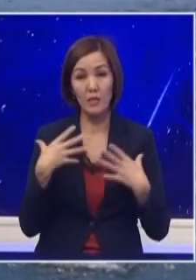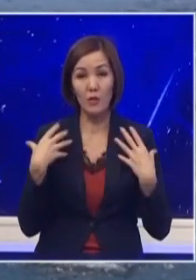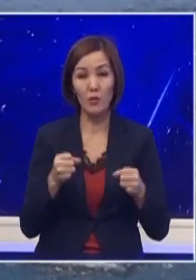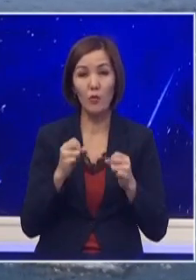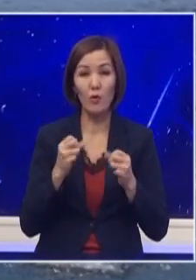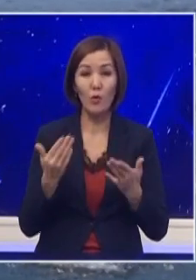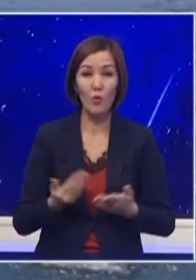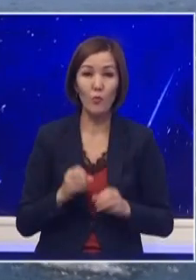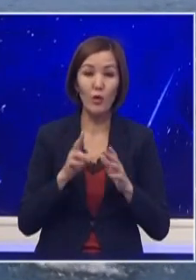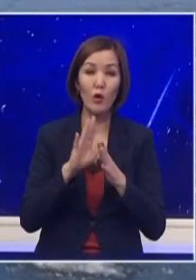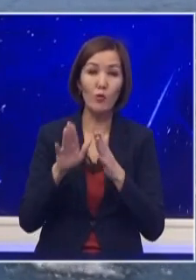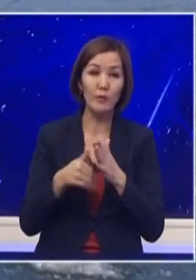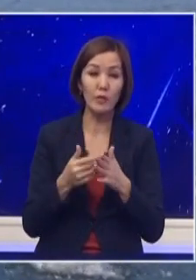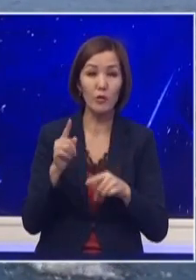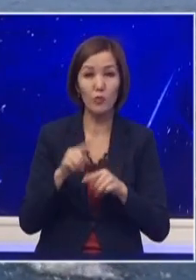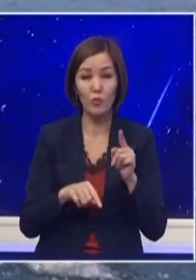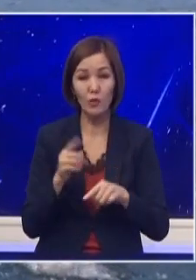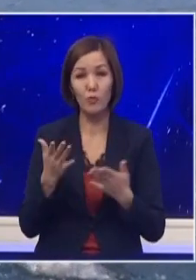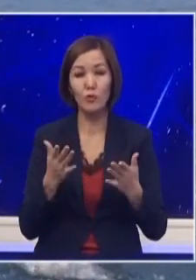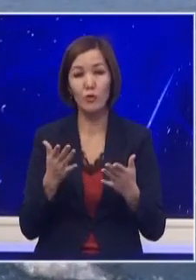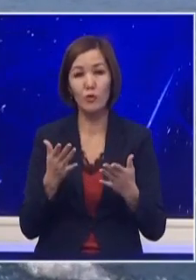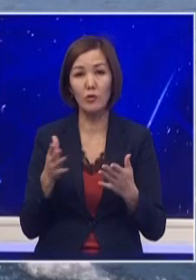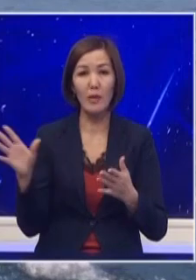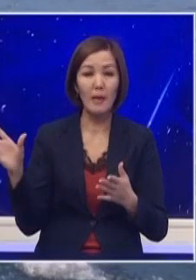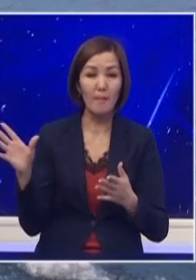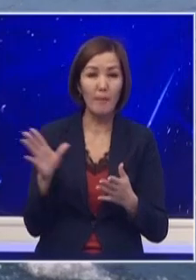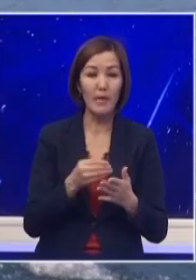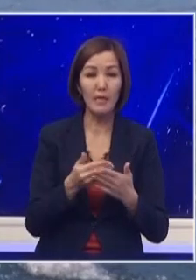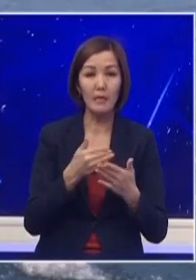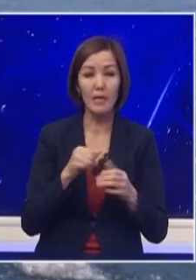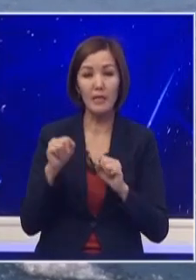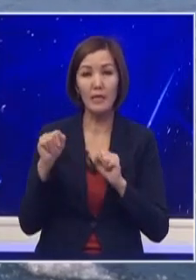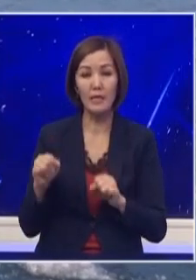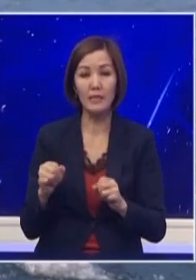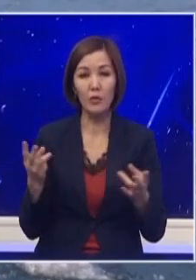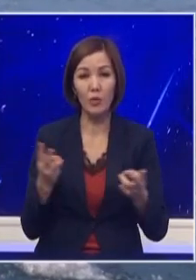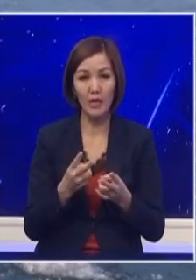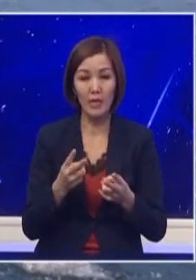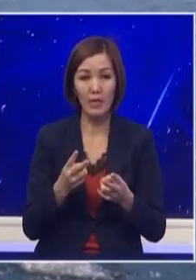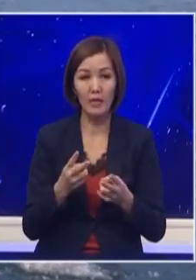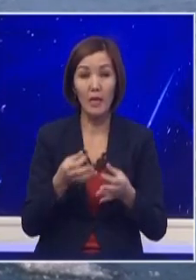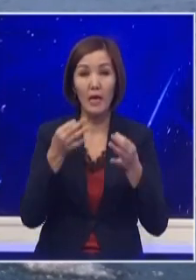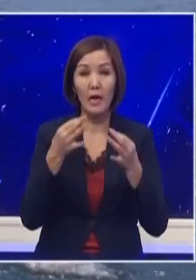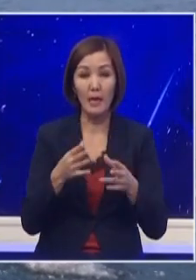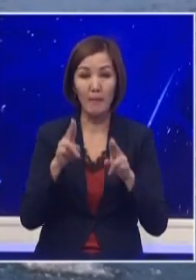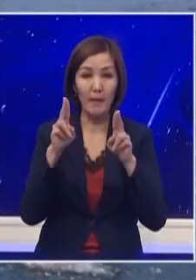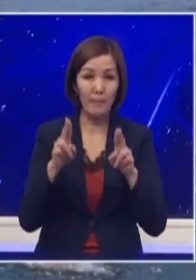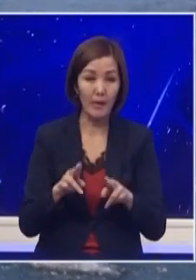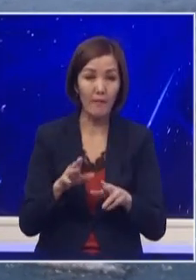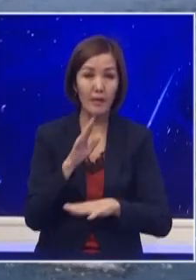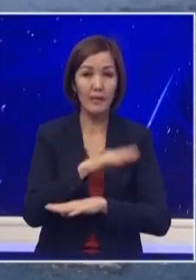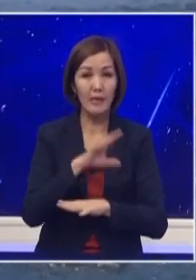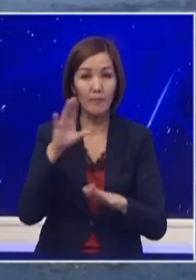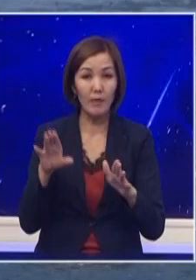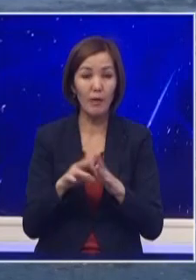қауіпсіздігі үшін және өздеріңіздің туған туысқандарыңыздың өмір қауіпсіздігі мен берекесі үшін бірінші кезекте қарапайым қауіпсіздік